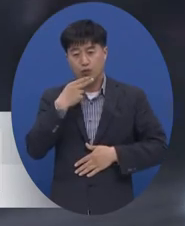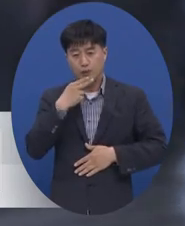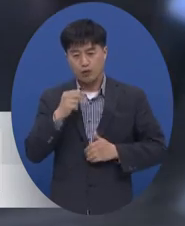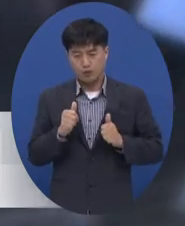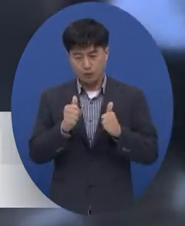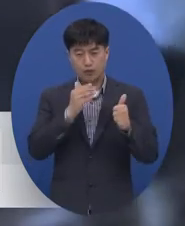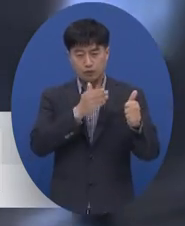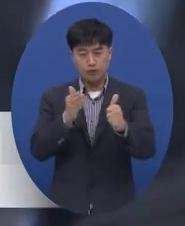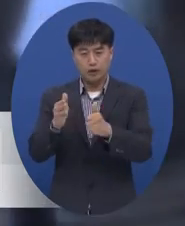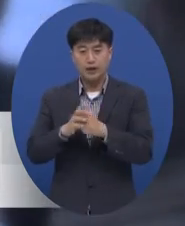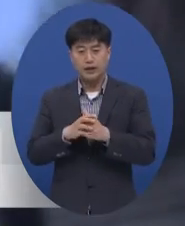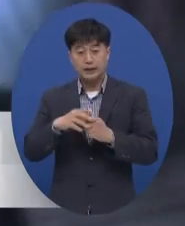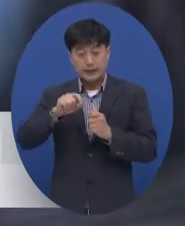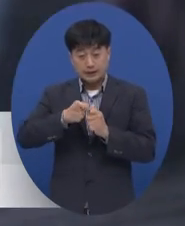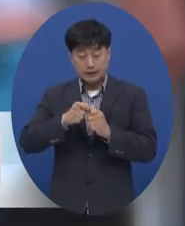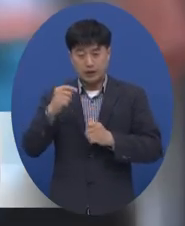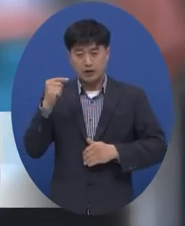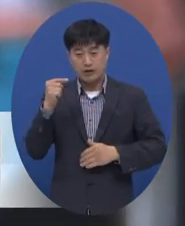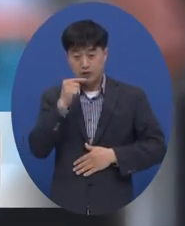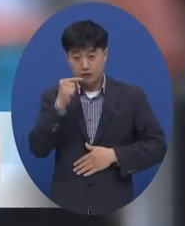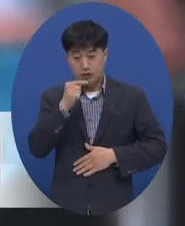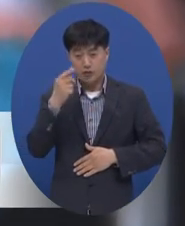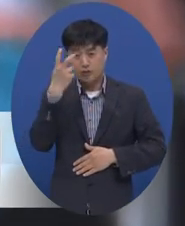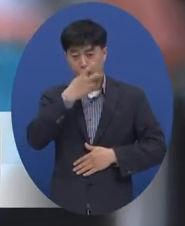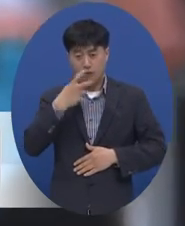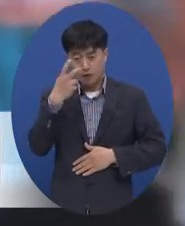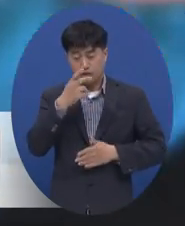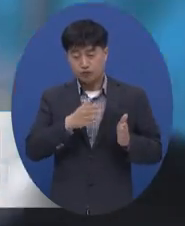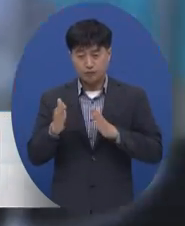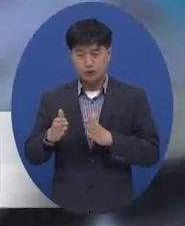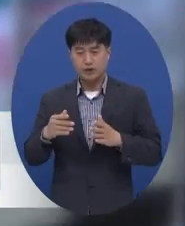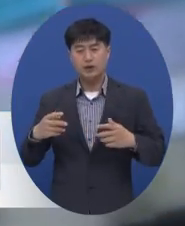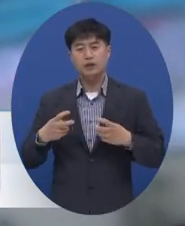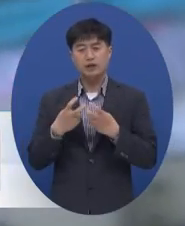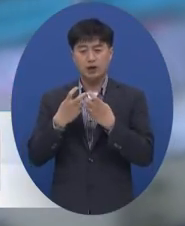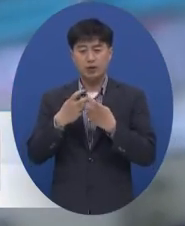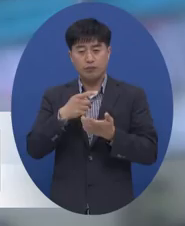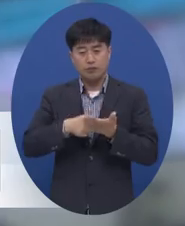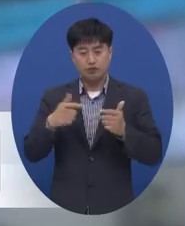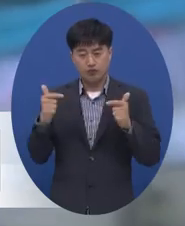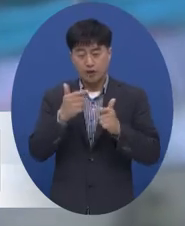다해달라고 말했습니다. 또 치밀하게 관리하고 준비하면 사고와